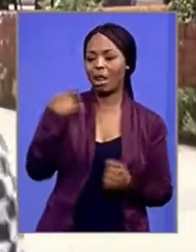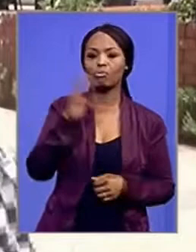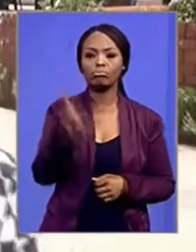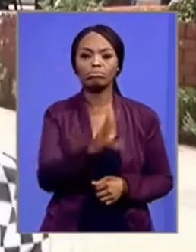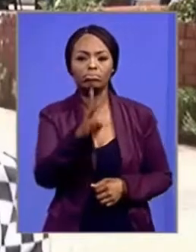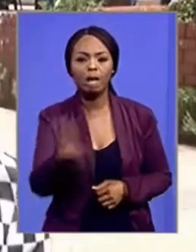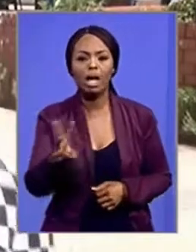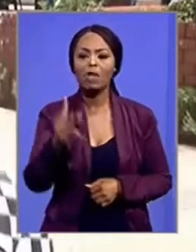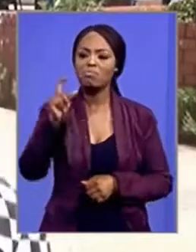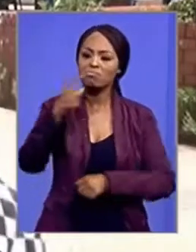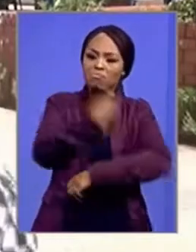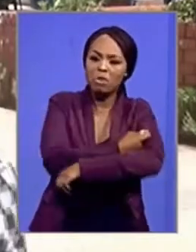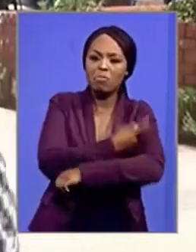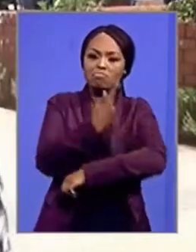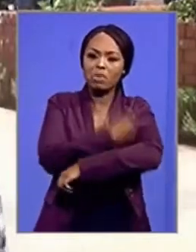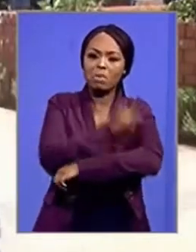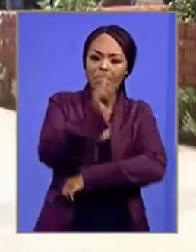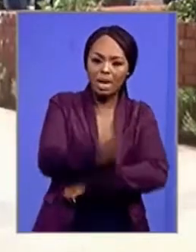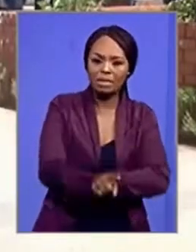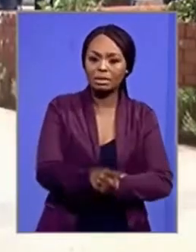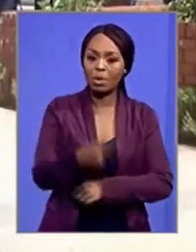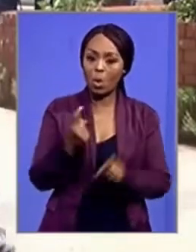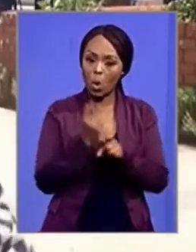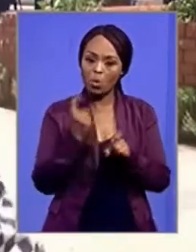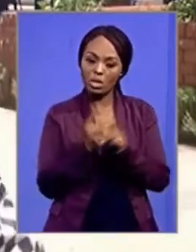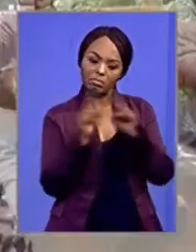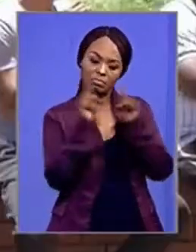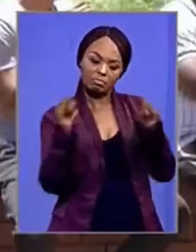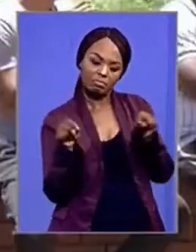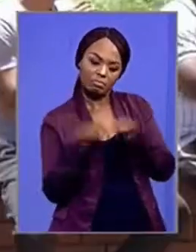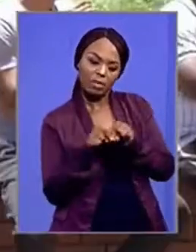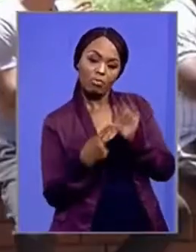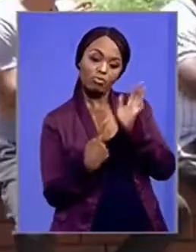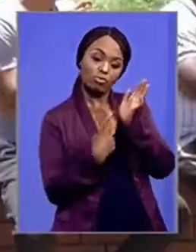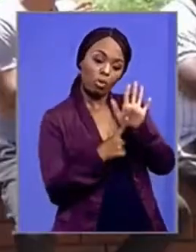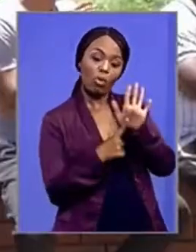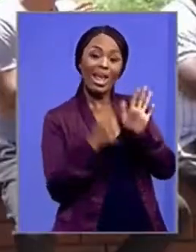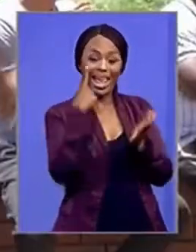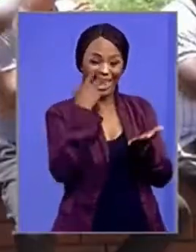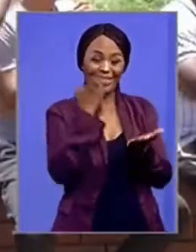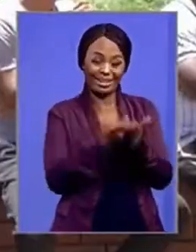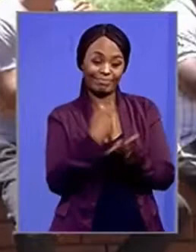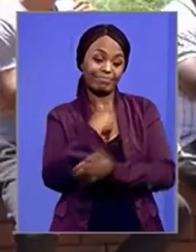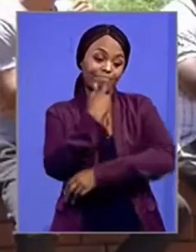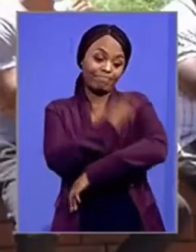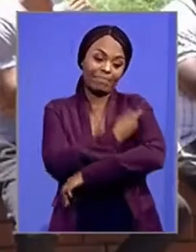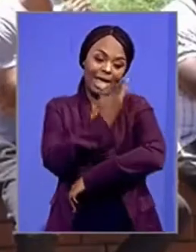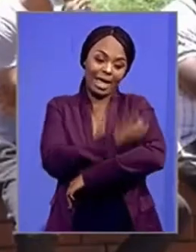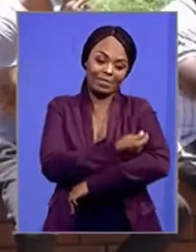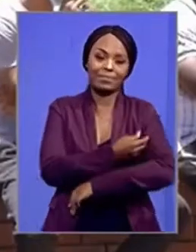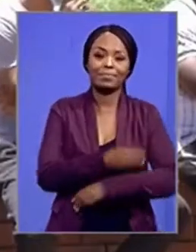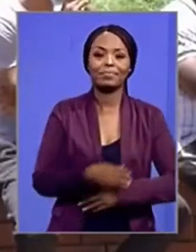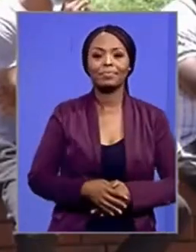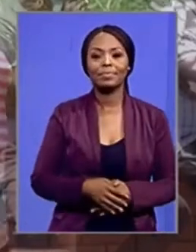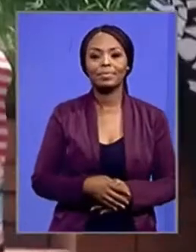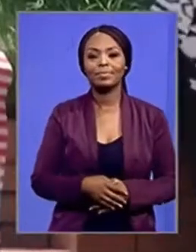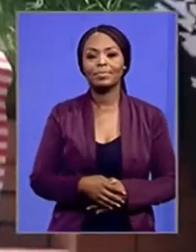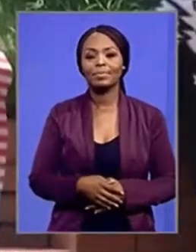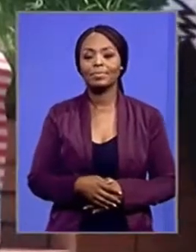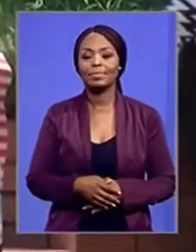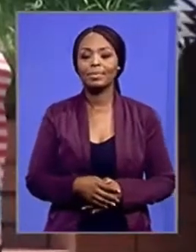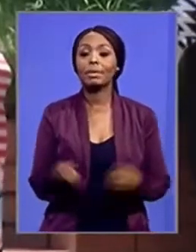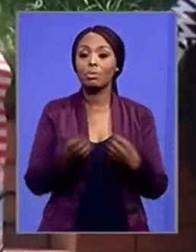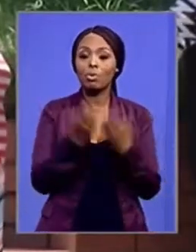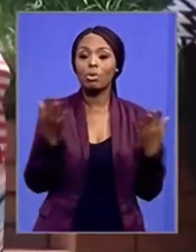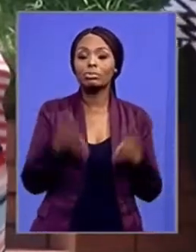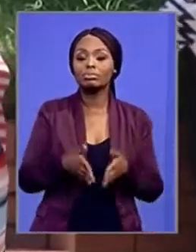vaccinate, ebile bopaki ba ka ke bona ke dula ke tsamaya le bona mopokothome wa ka. Mediro ye e swarwago ka ntle e supilwe bjalo ka mathata a